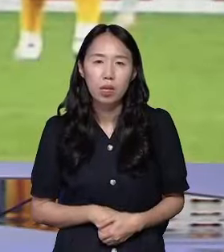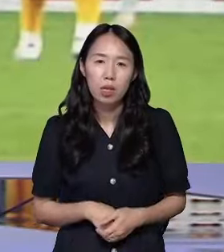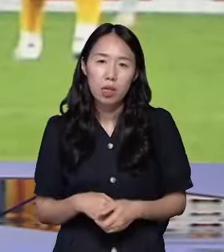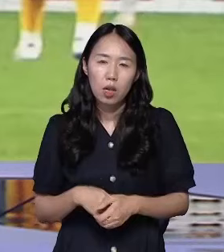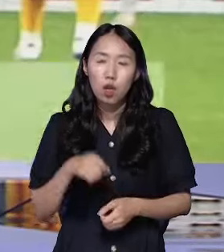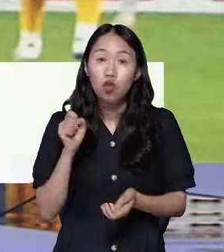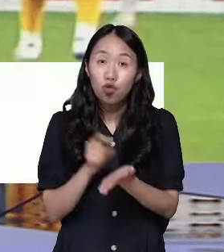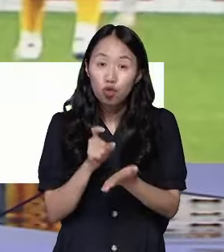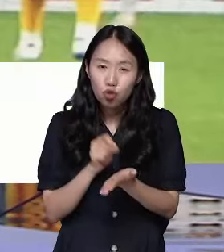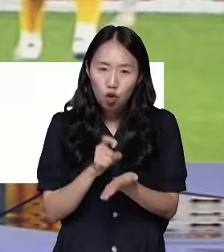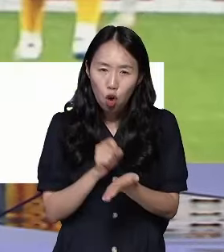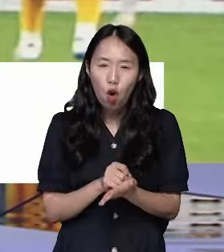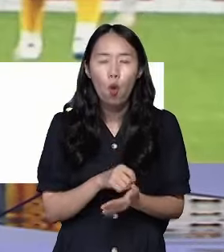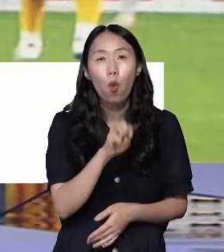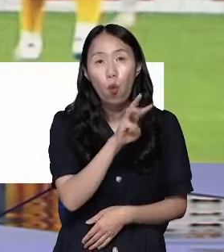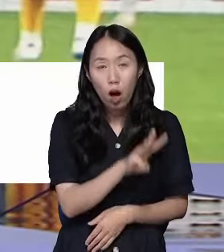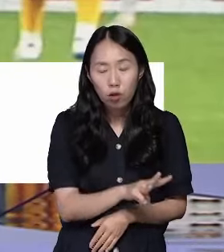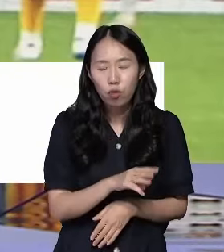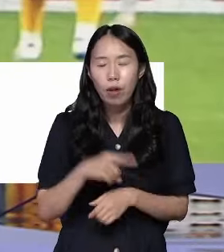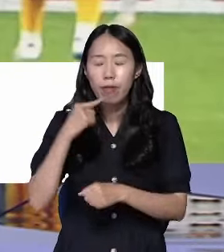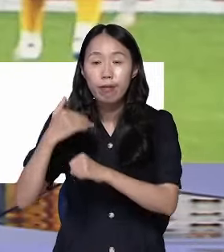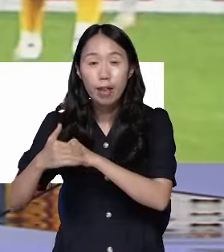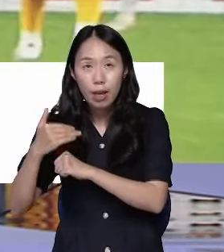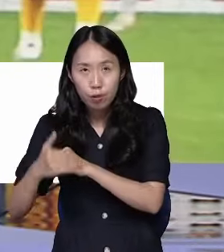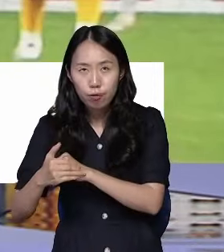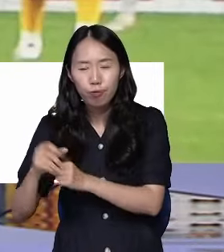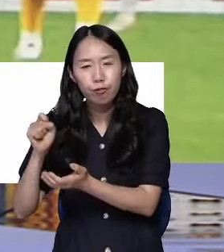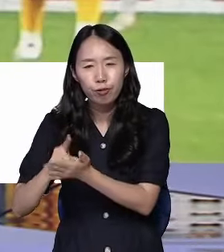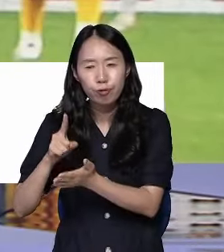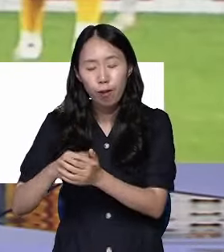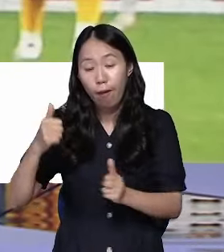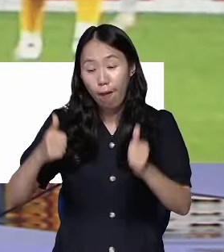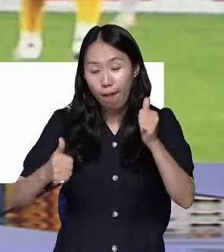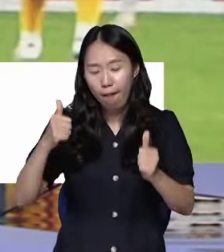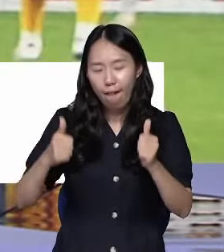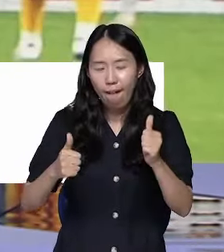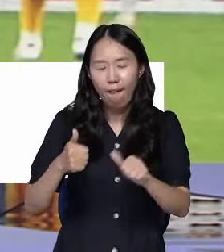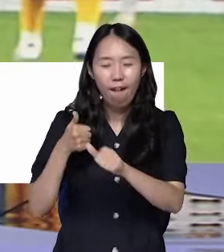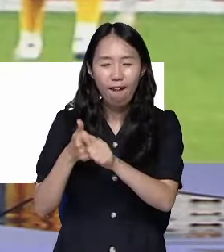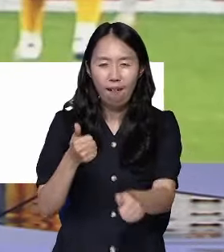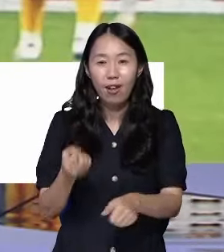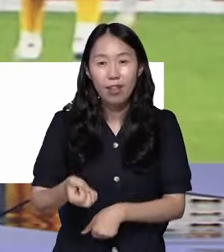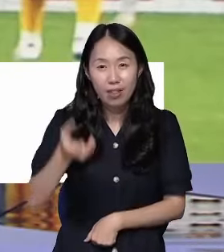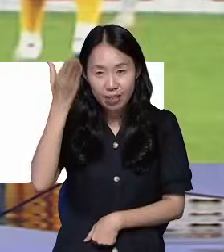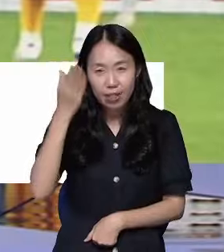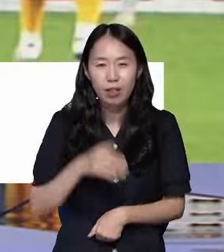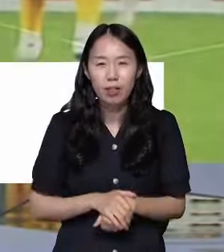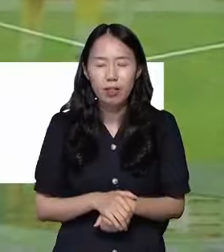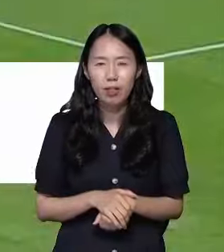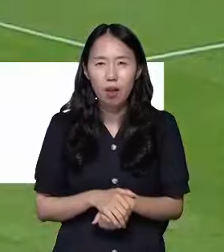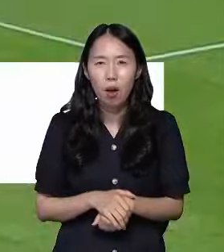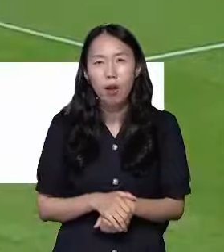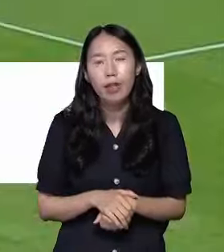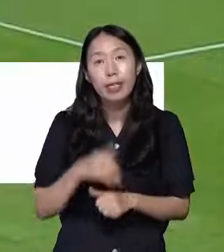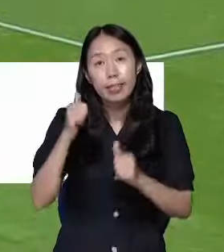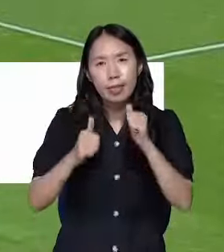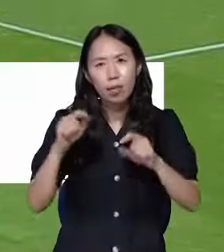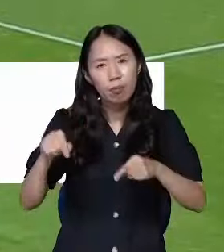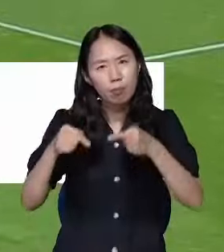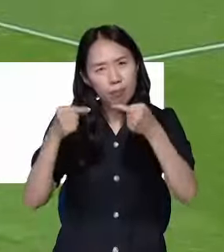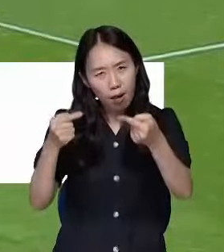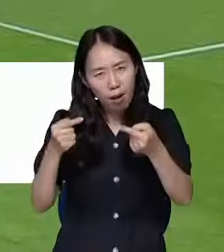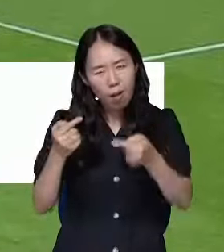프로축구 K리그1 광주FC가 대구FC와의 달빛 더비를 승리로 장식하며 파이널 A 진출에 한 걸음